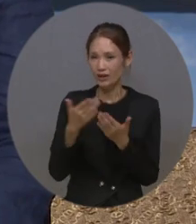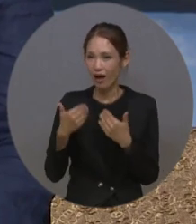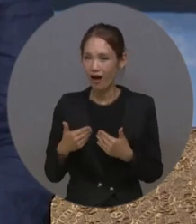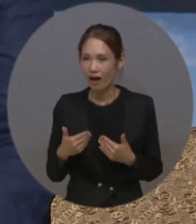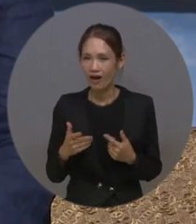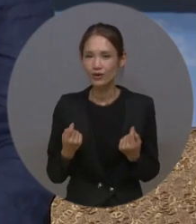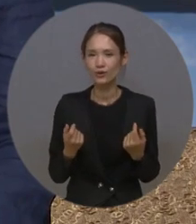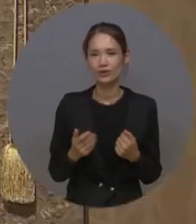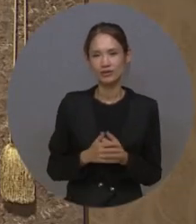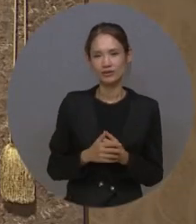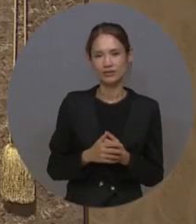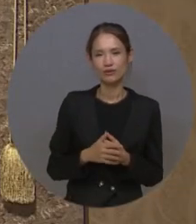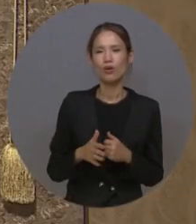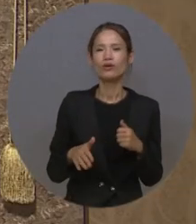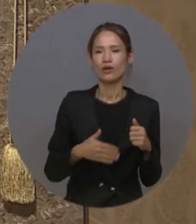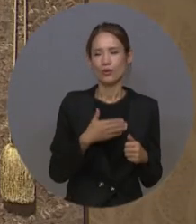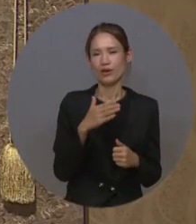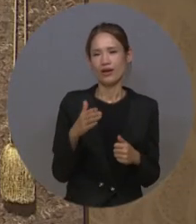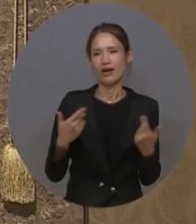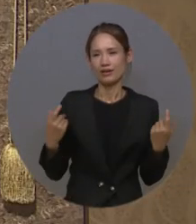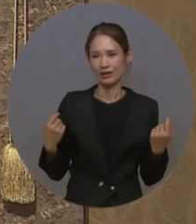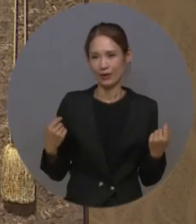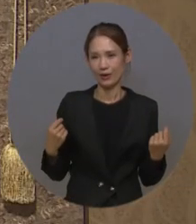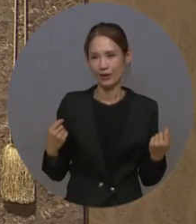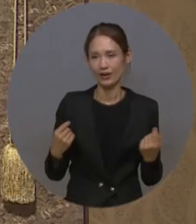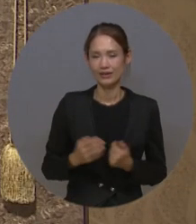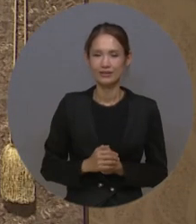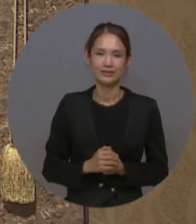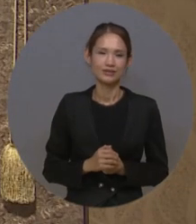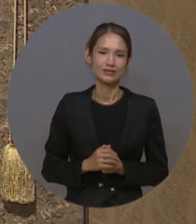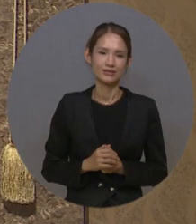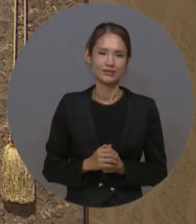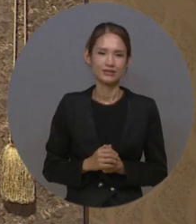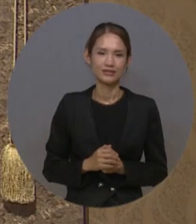네. 꼴이 되지 않을까 싶은데 예.